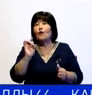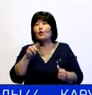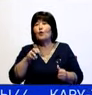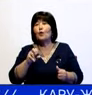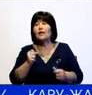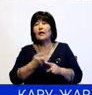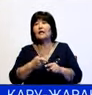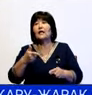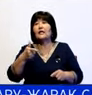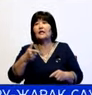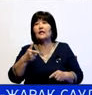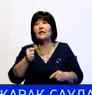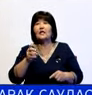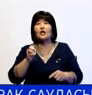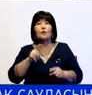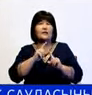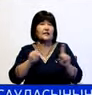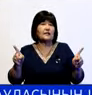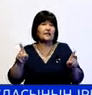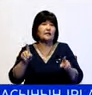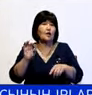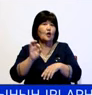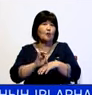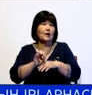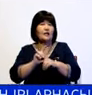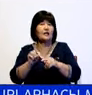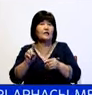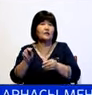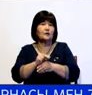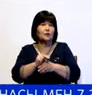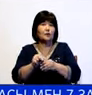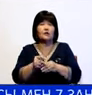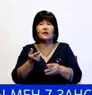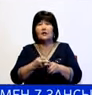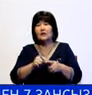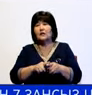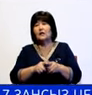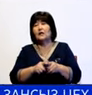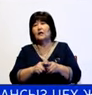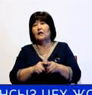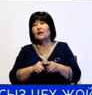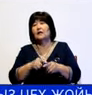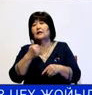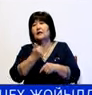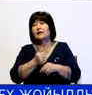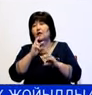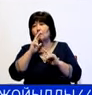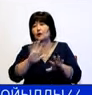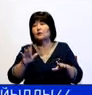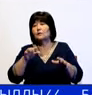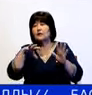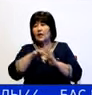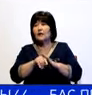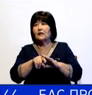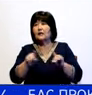және гематоэнцефалический барьерден өтіп, мынау ауруларды қоздыратын негізі дұрыс емес құрылымдағы